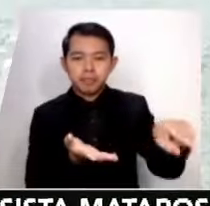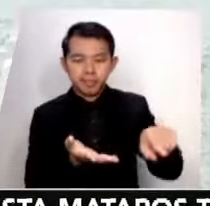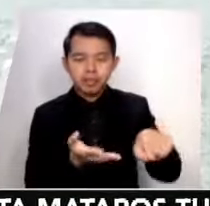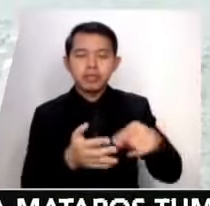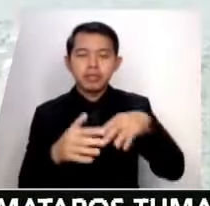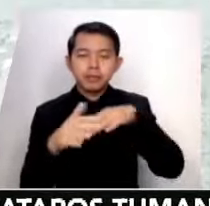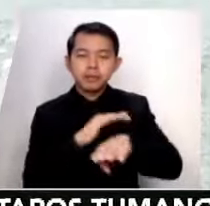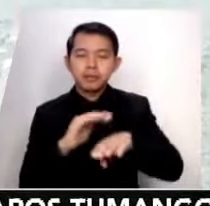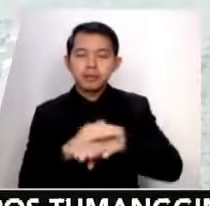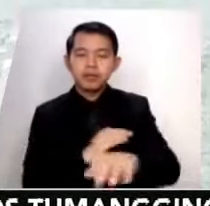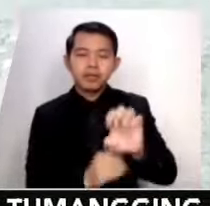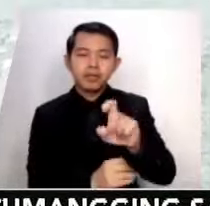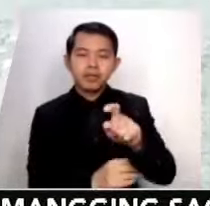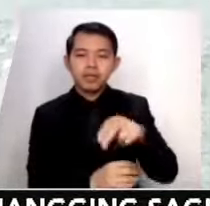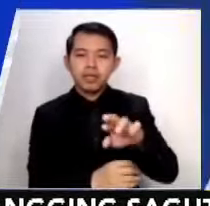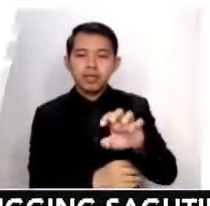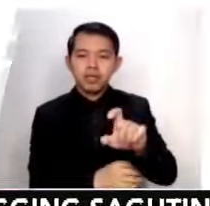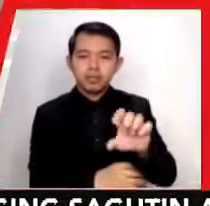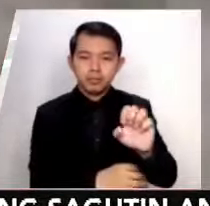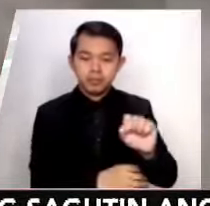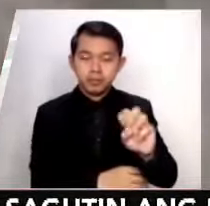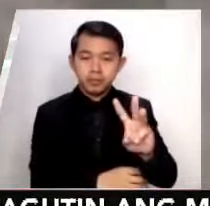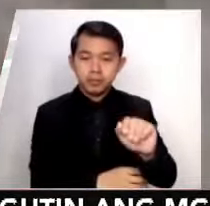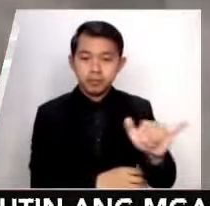o kulang ang RFID load.